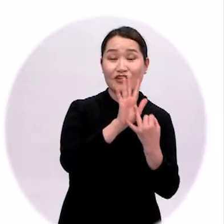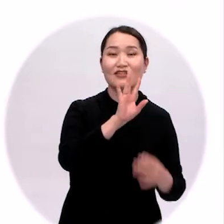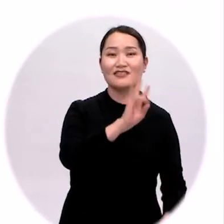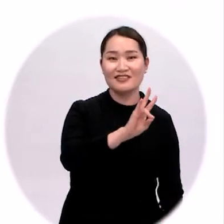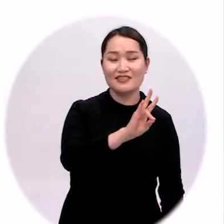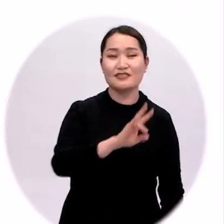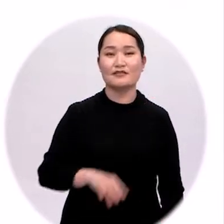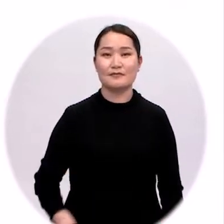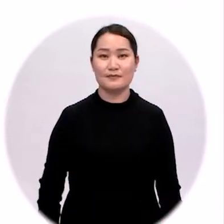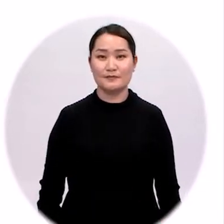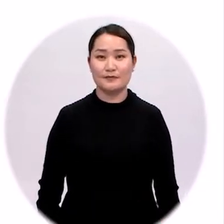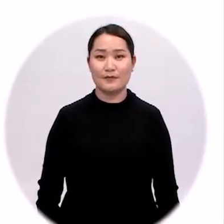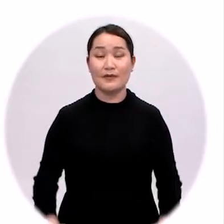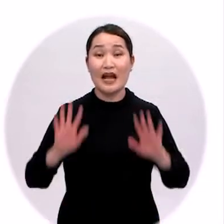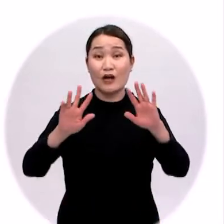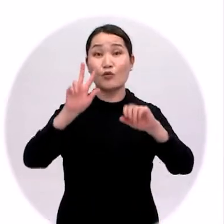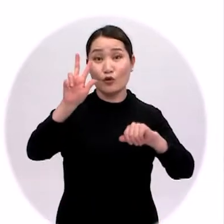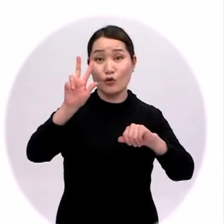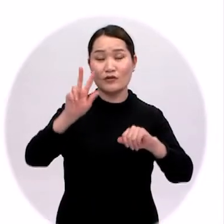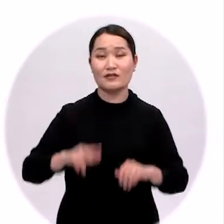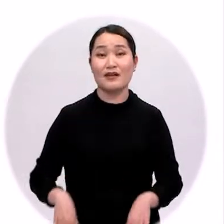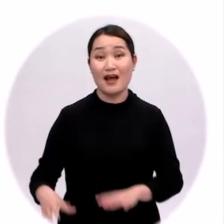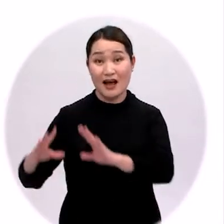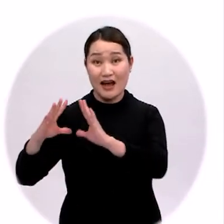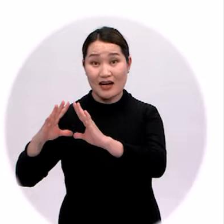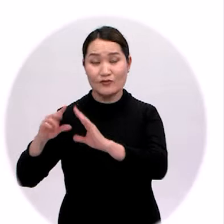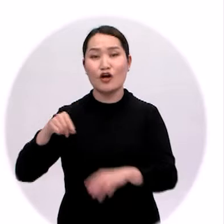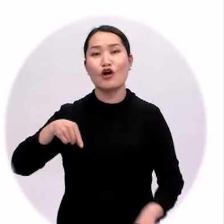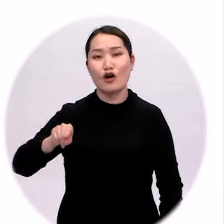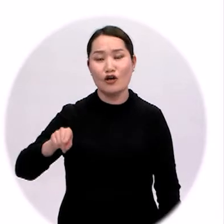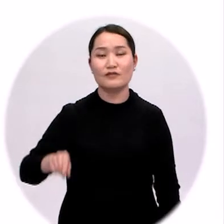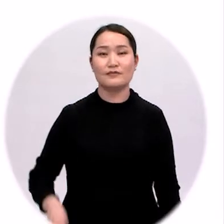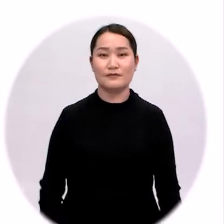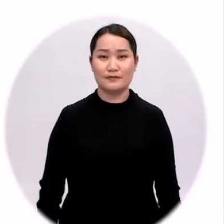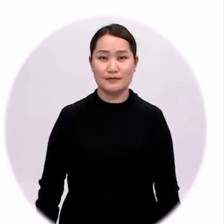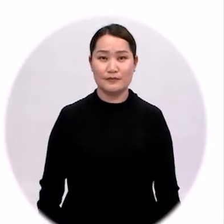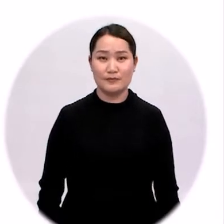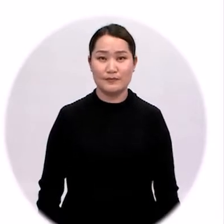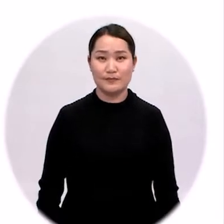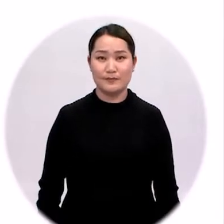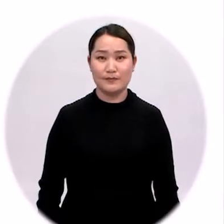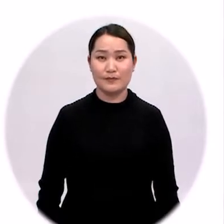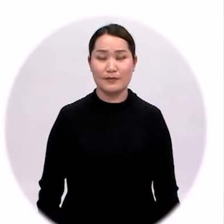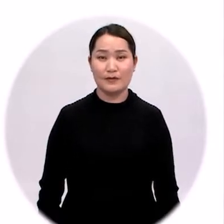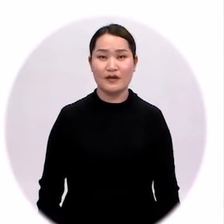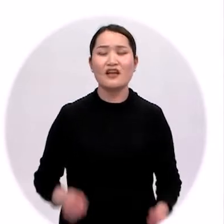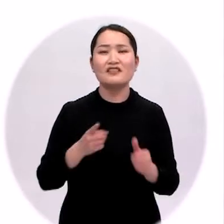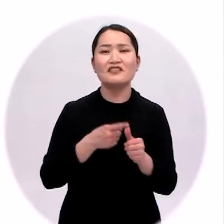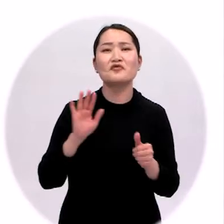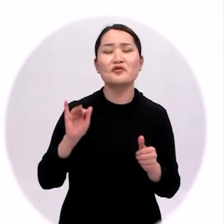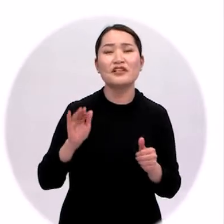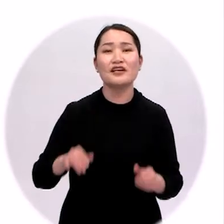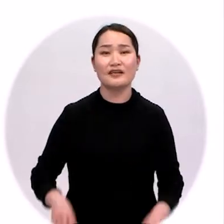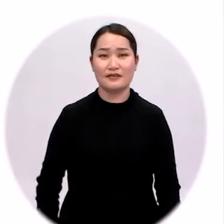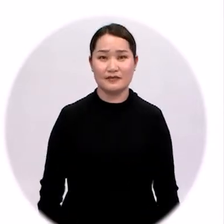байна. Тэгвэл 13 нь 10-т ойр байх нь байна. Хүүхдүүдээ, өмнөх хичээл дээр юу гэж уншлаа?